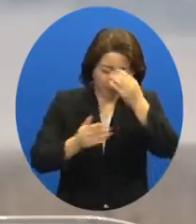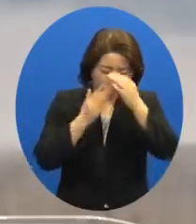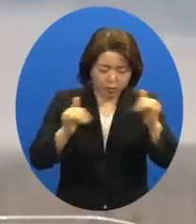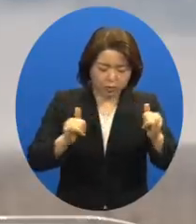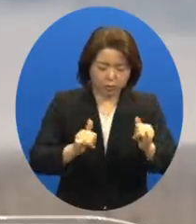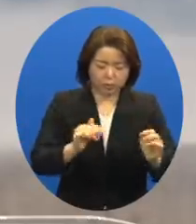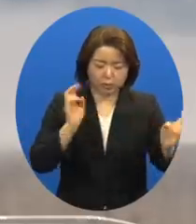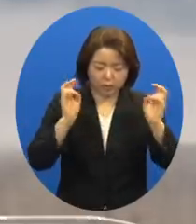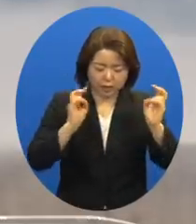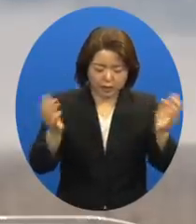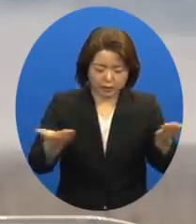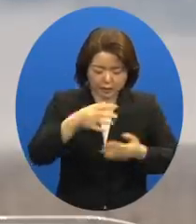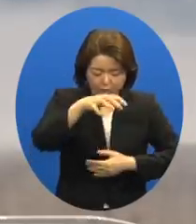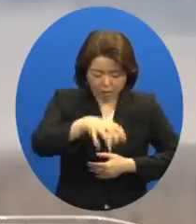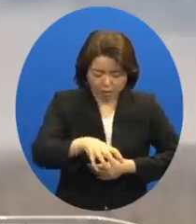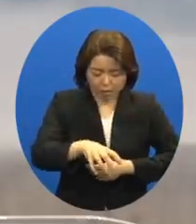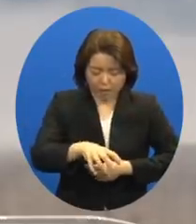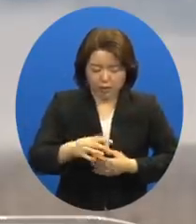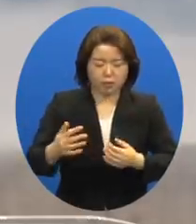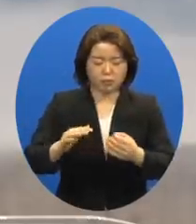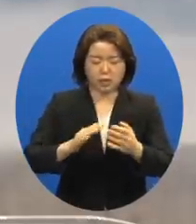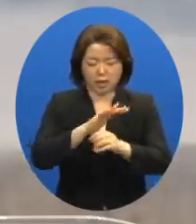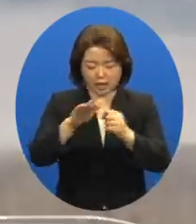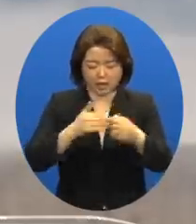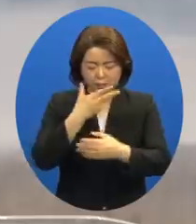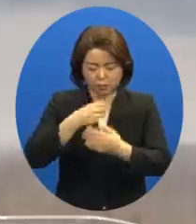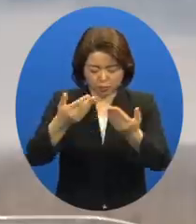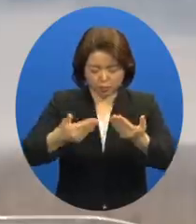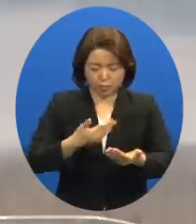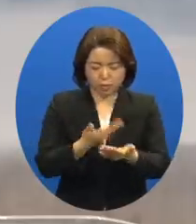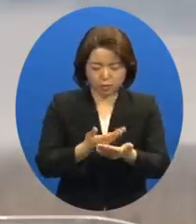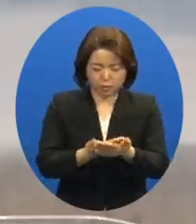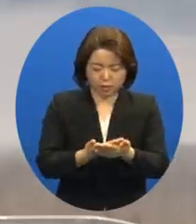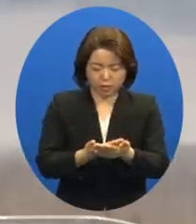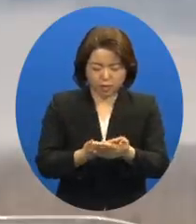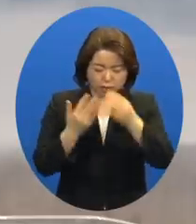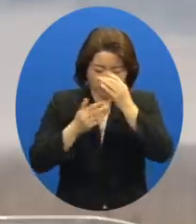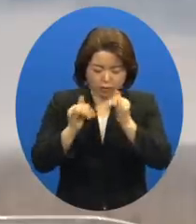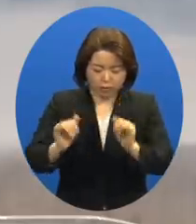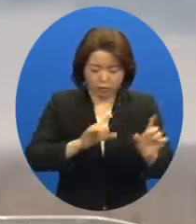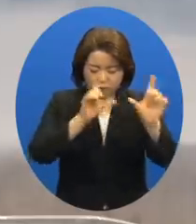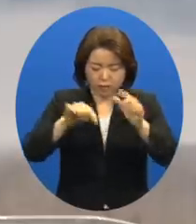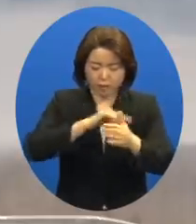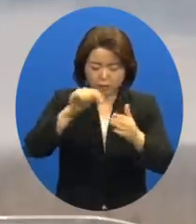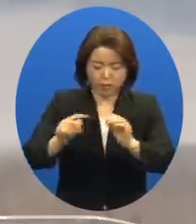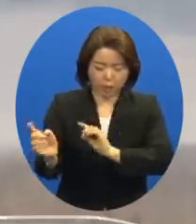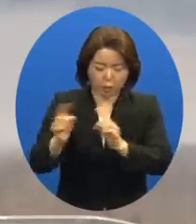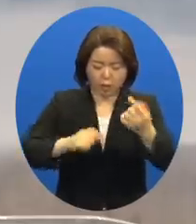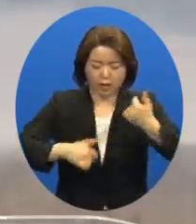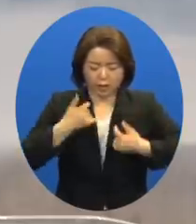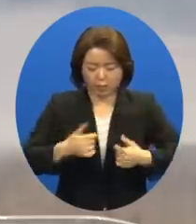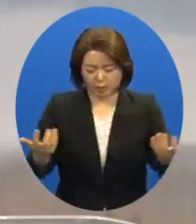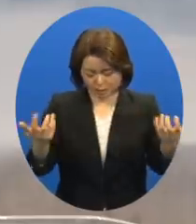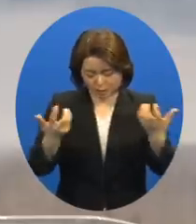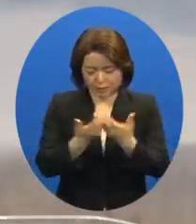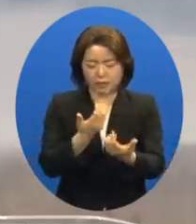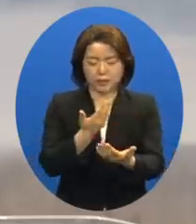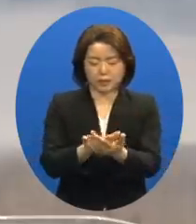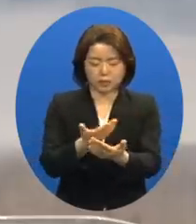기업을 주님이 지키시기를 원합니다. 성도들의 삶 속에 부활의 기쁨이 넘쳐나게 하여